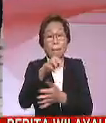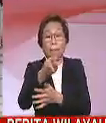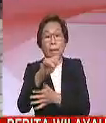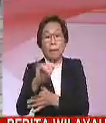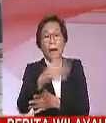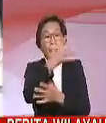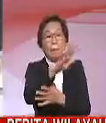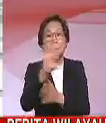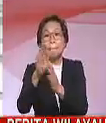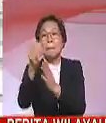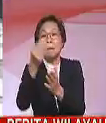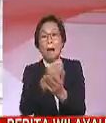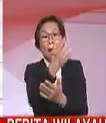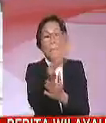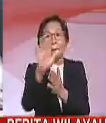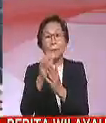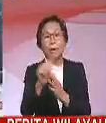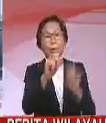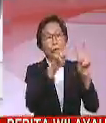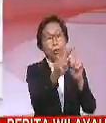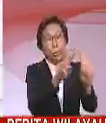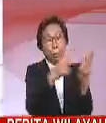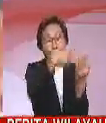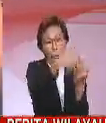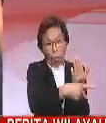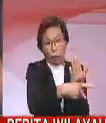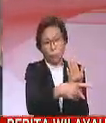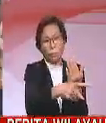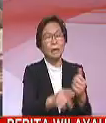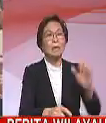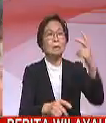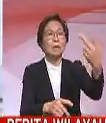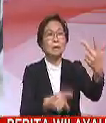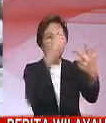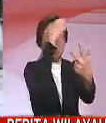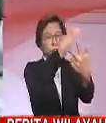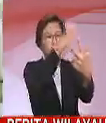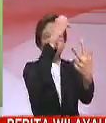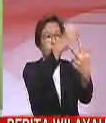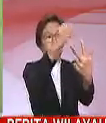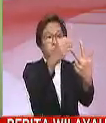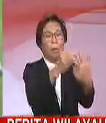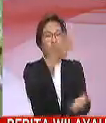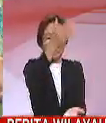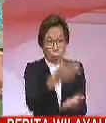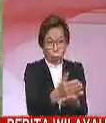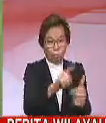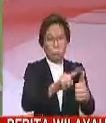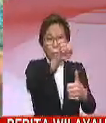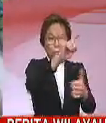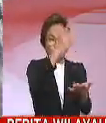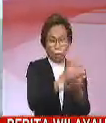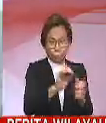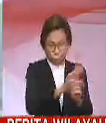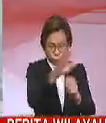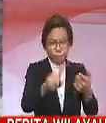RM15 bilion merangkumi 22 inisiatif berteraskan tiga matlamat iaitu untuk memerangi pandemik